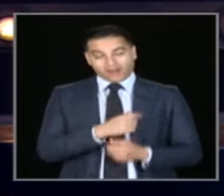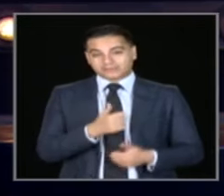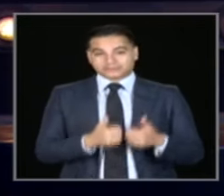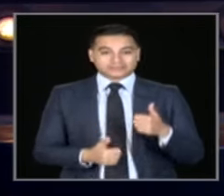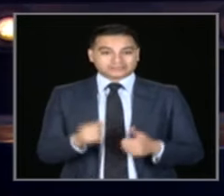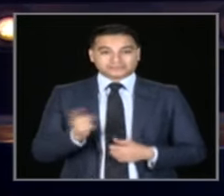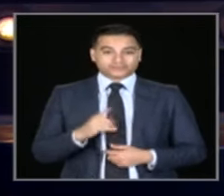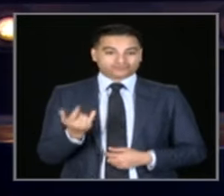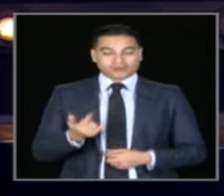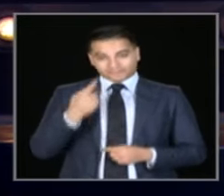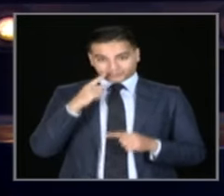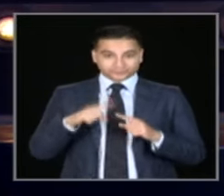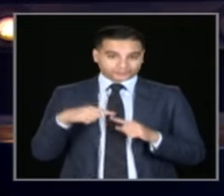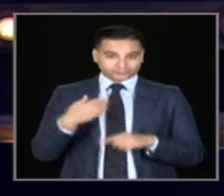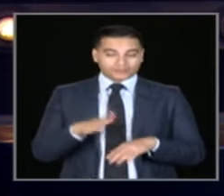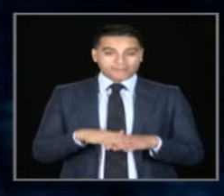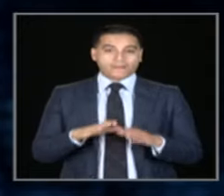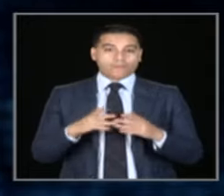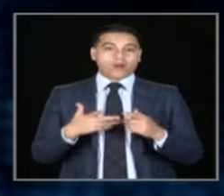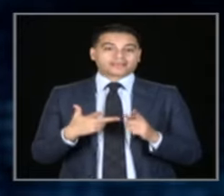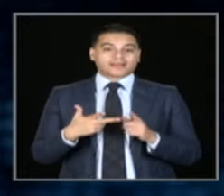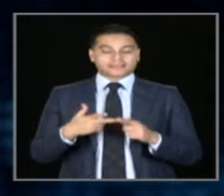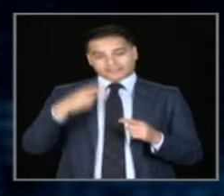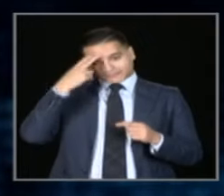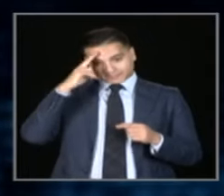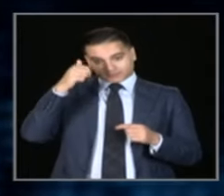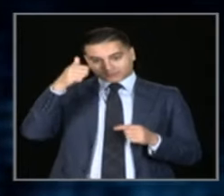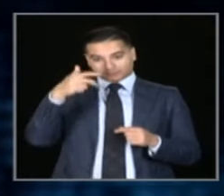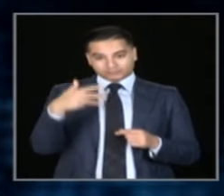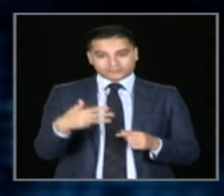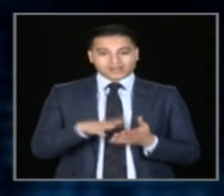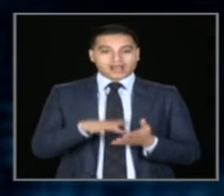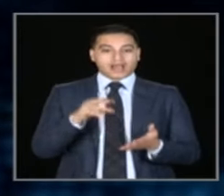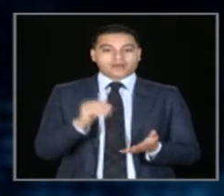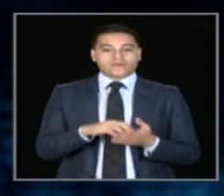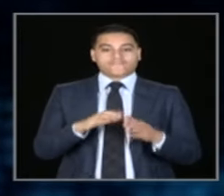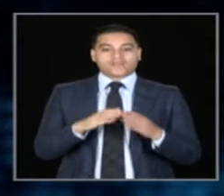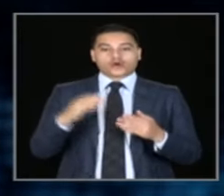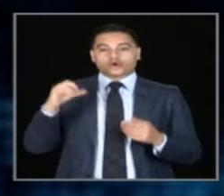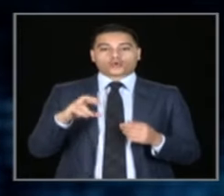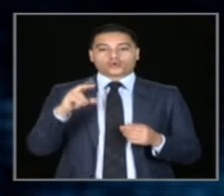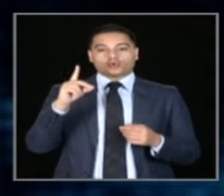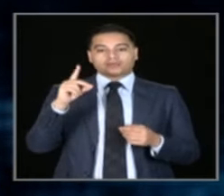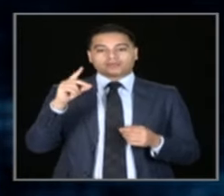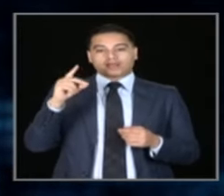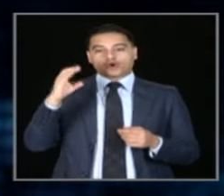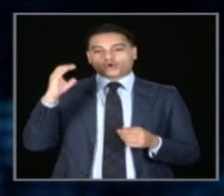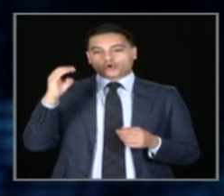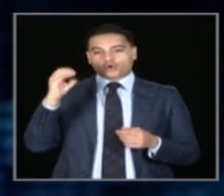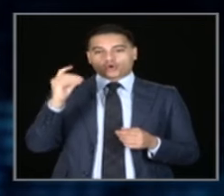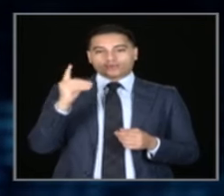صعبة. تعالوا نشوف ترتيب المجموعة التالتة بعد انتهاء الجولة الأولى. جودزيلا المركز